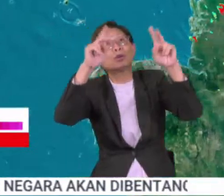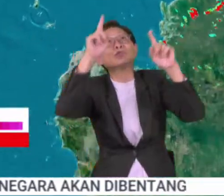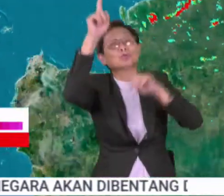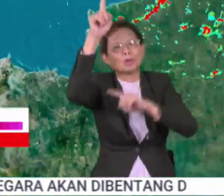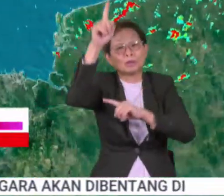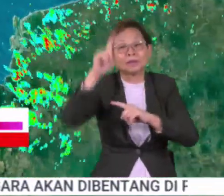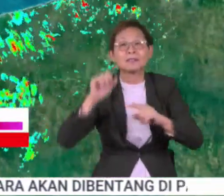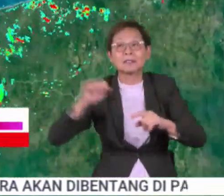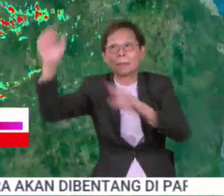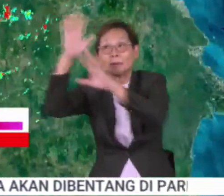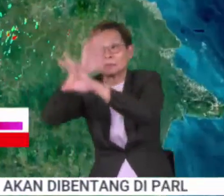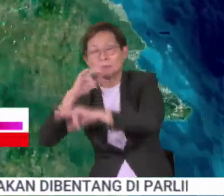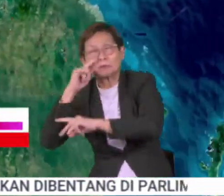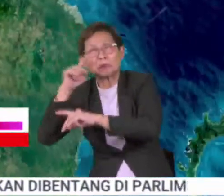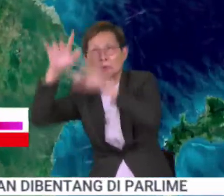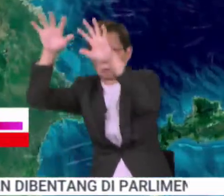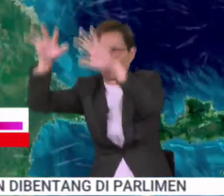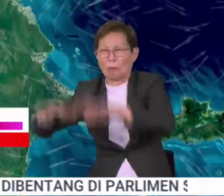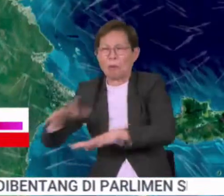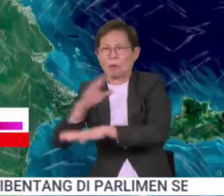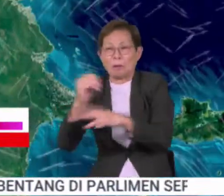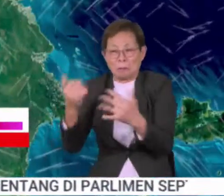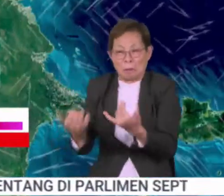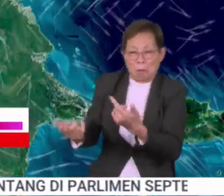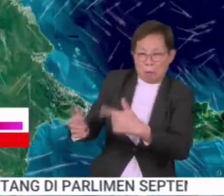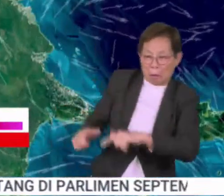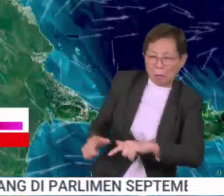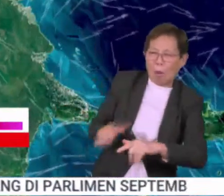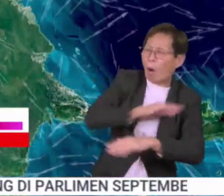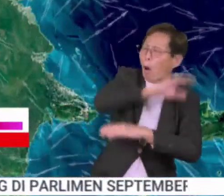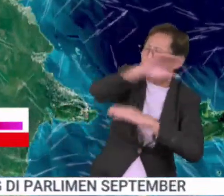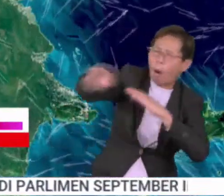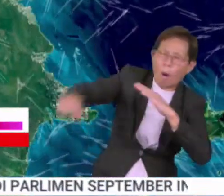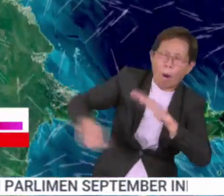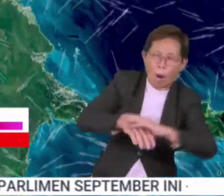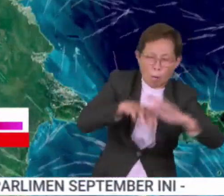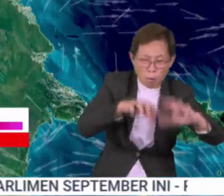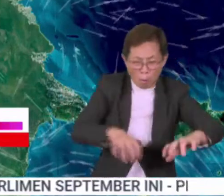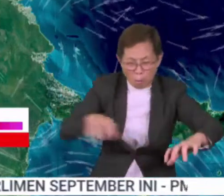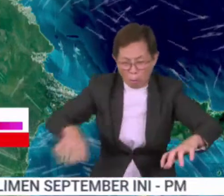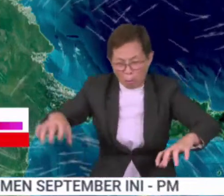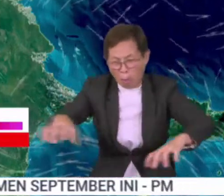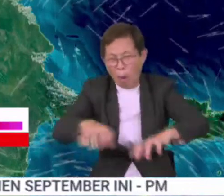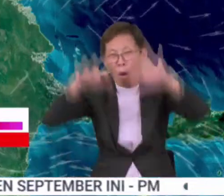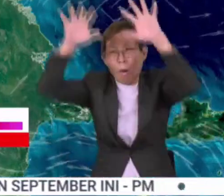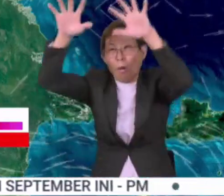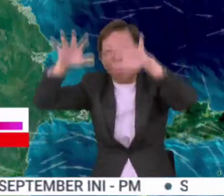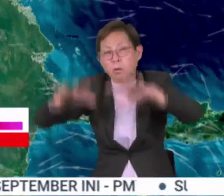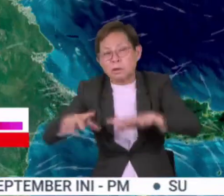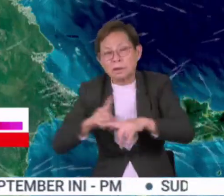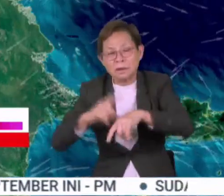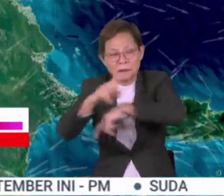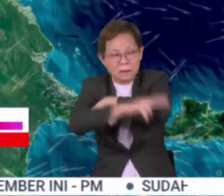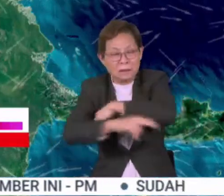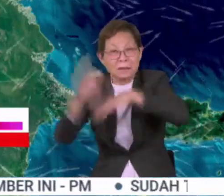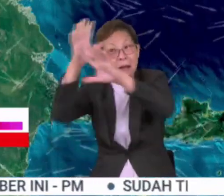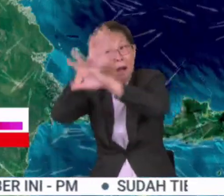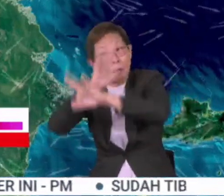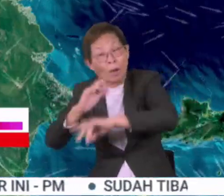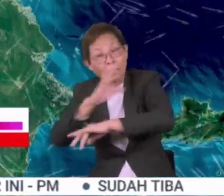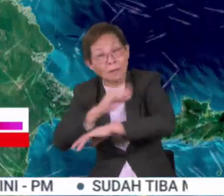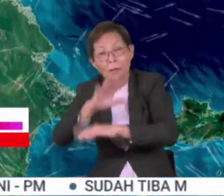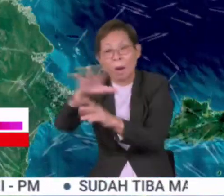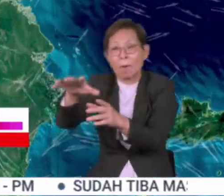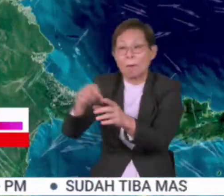pula menunjukkan keadaan cuaca lembap juga sedang berlaku di hampir kesemua bahagian di negeri Sarawak,